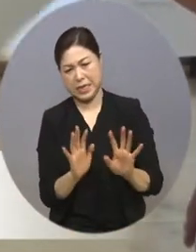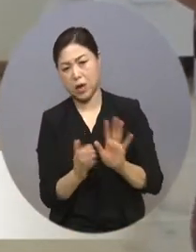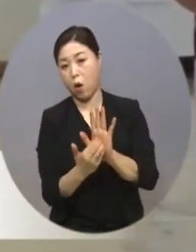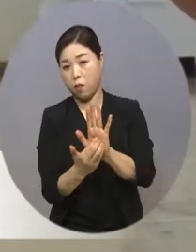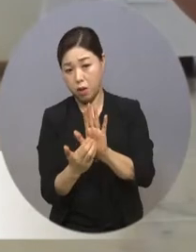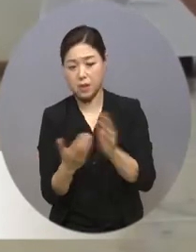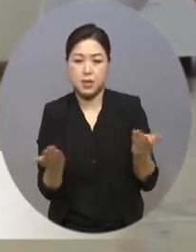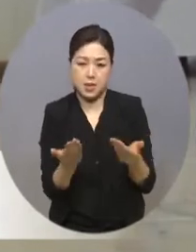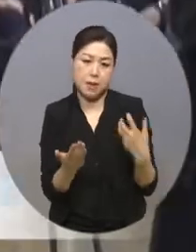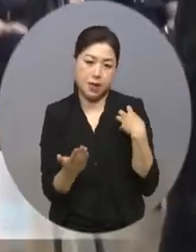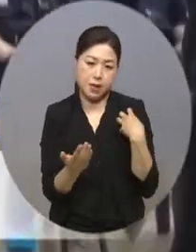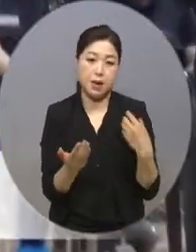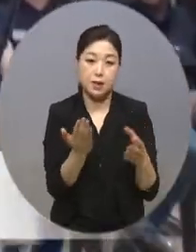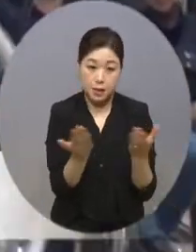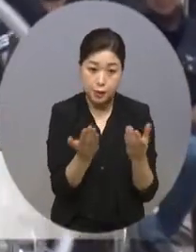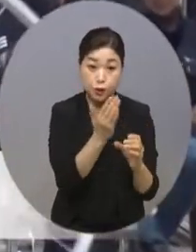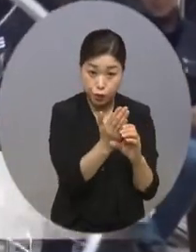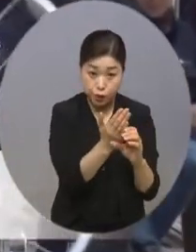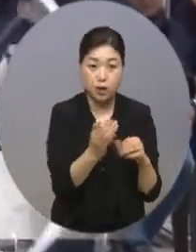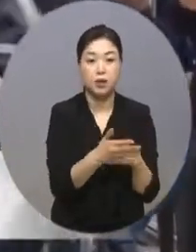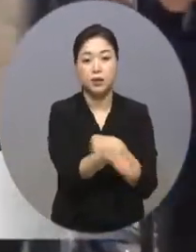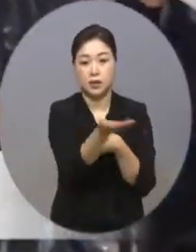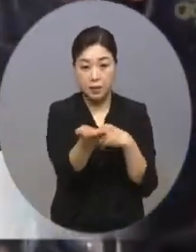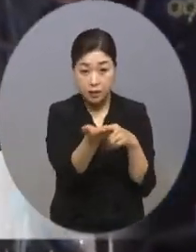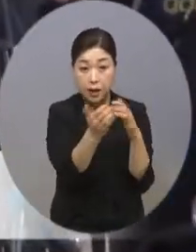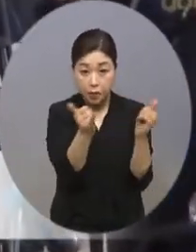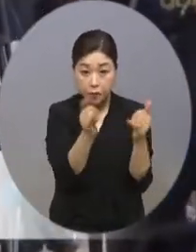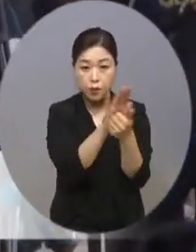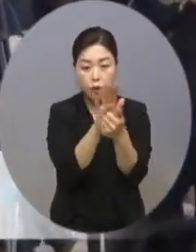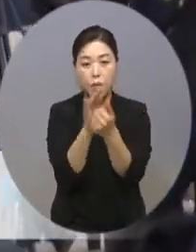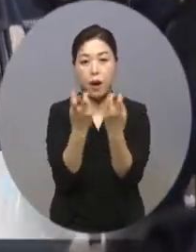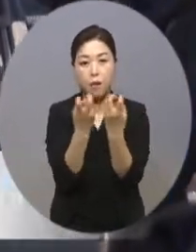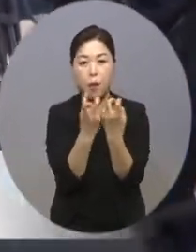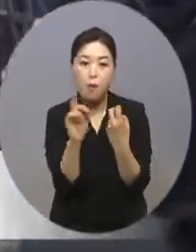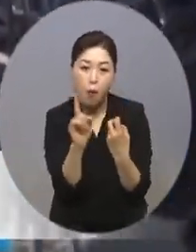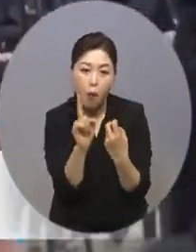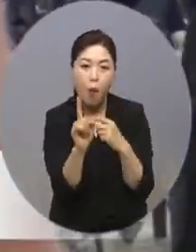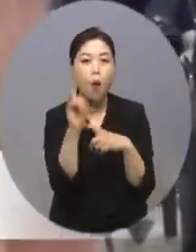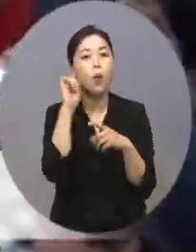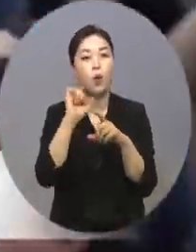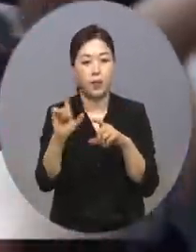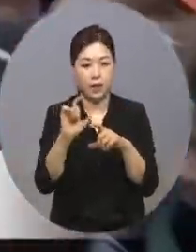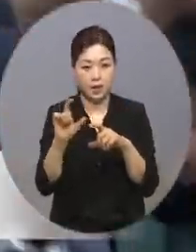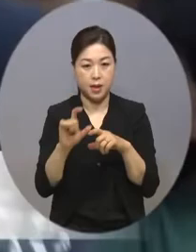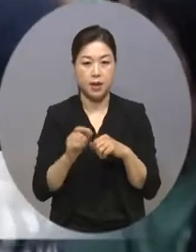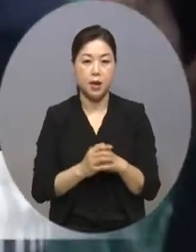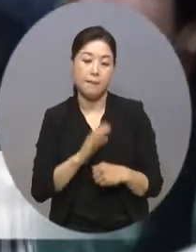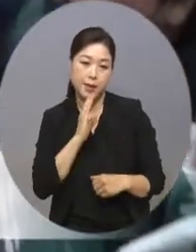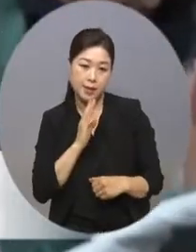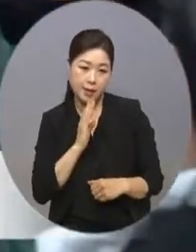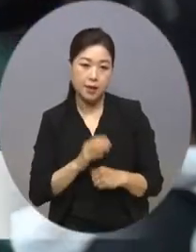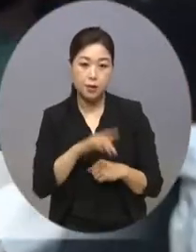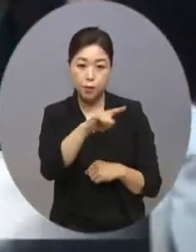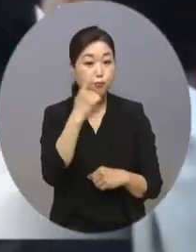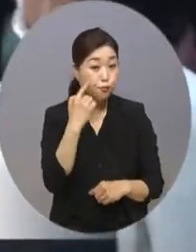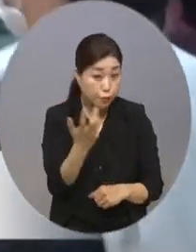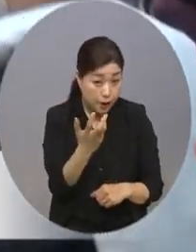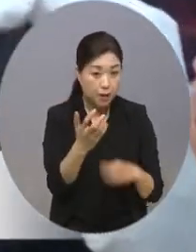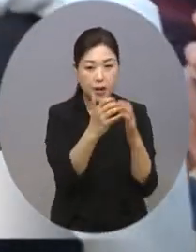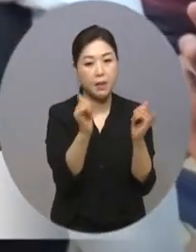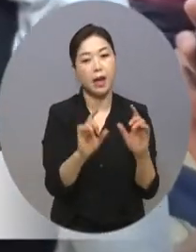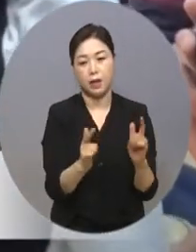하고 있거든요. 그런데 그 사람들, 그 친구들이 이 친구 도울 수 있는 방법이 뭘까 하다가 그래, 이 친구는 불쌍한 친구들이